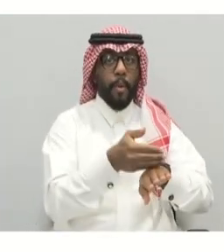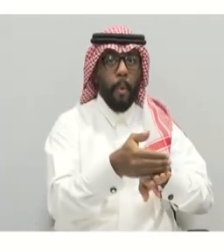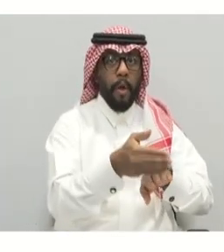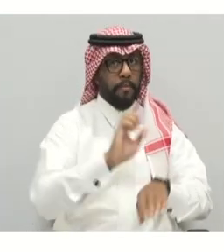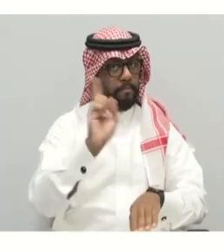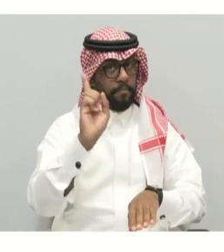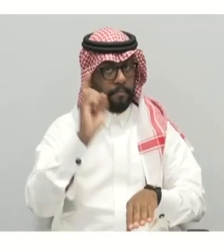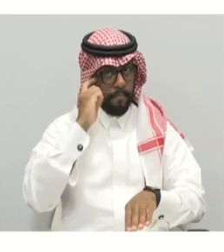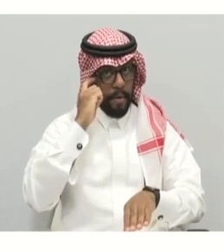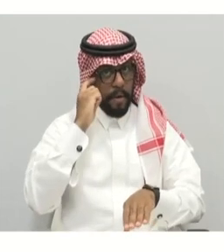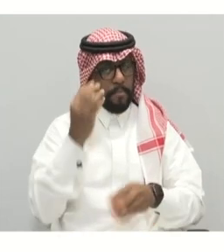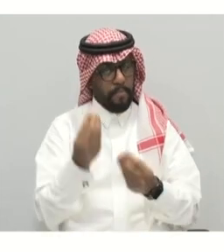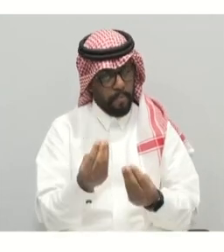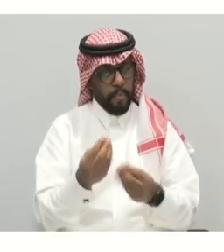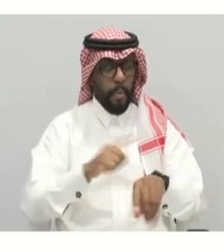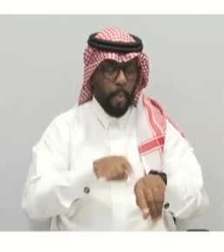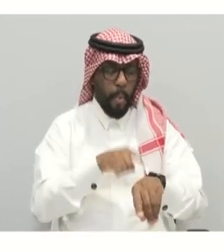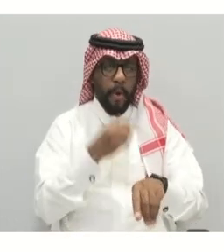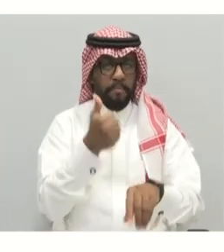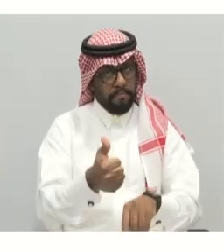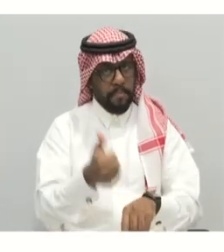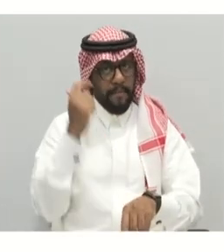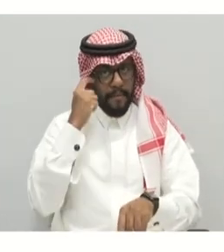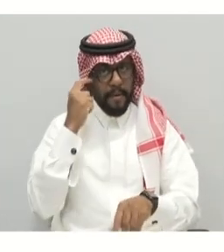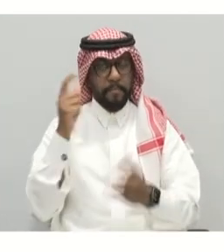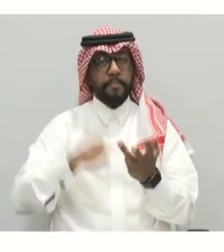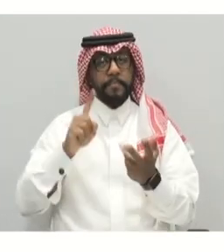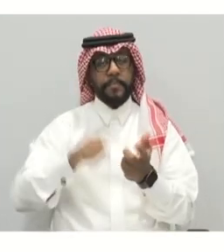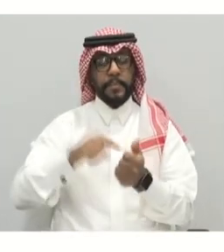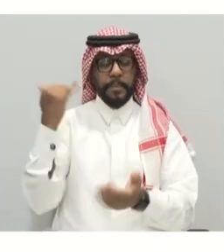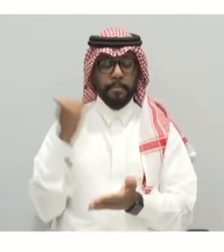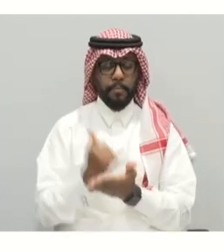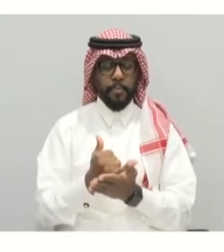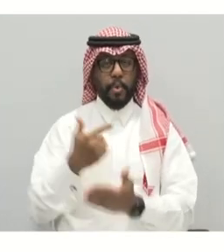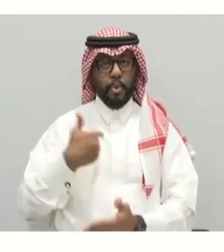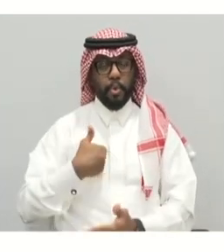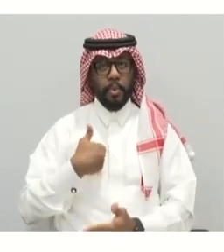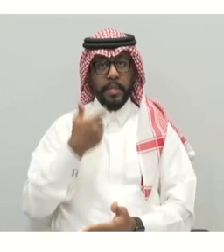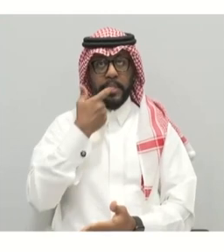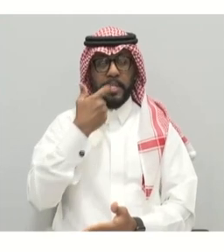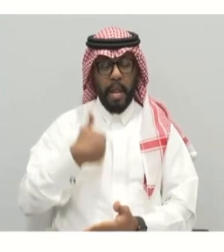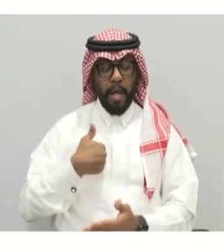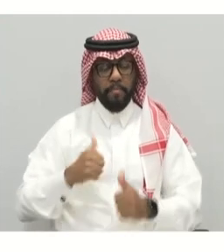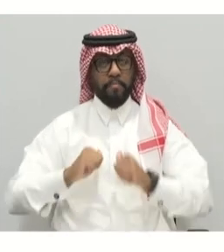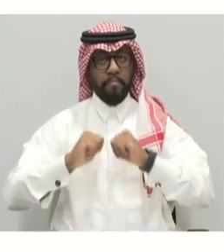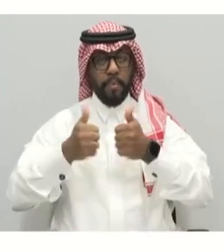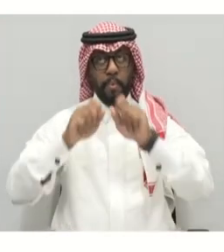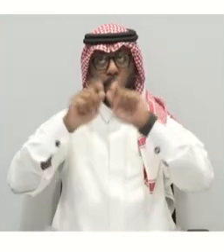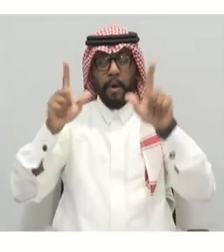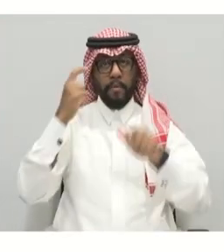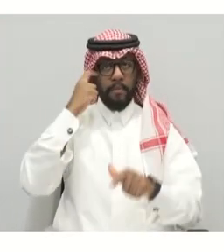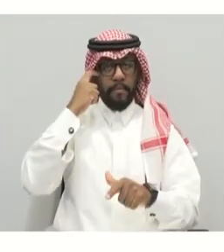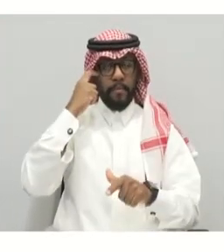كل فرد في المجتمع له مسؤوليات هذه المسؤوليه تتناسب مع الفئه العمريه لهذا الفرد